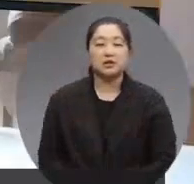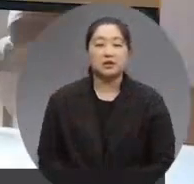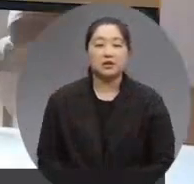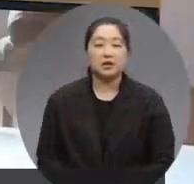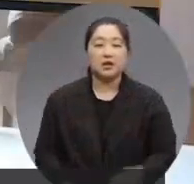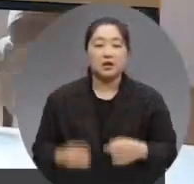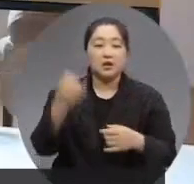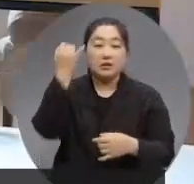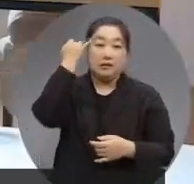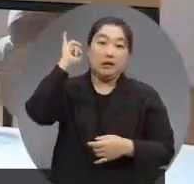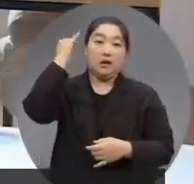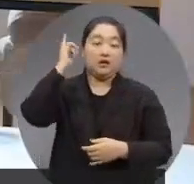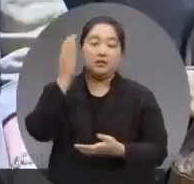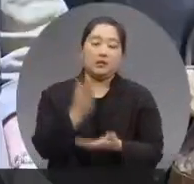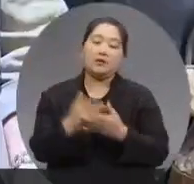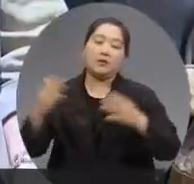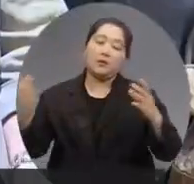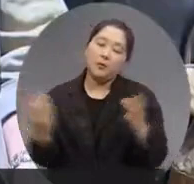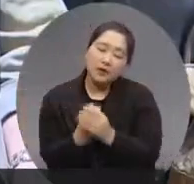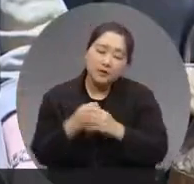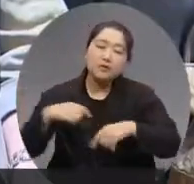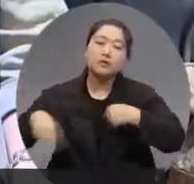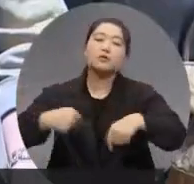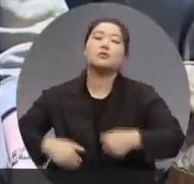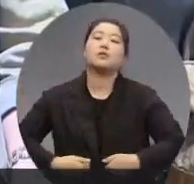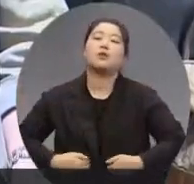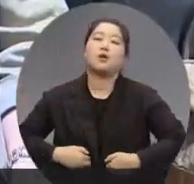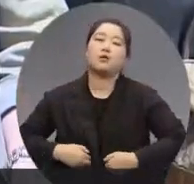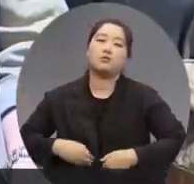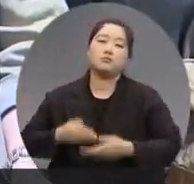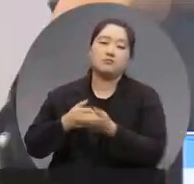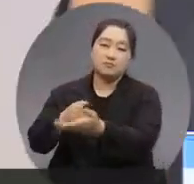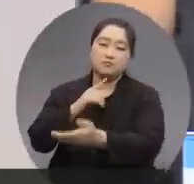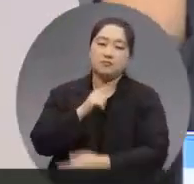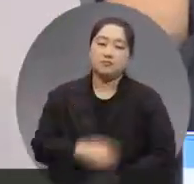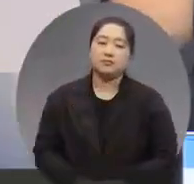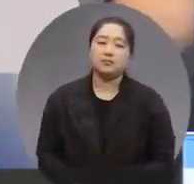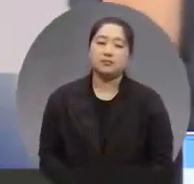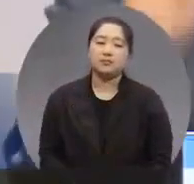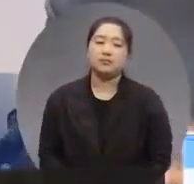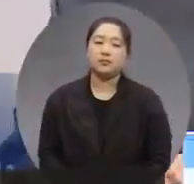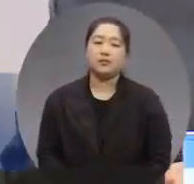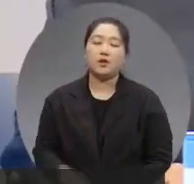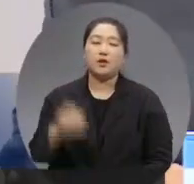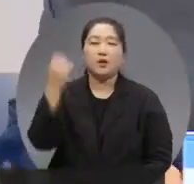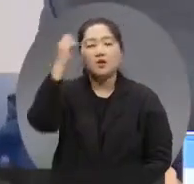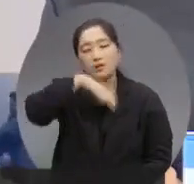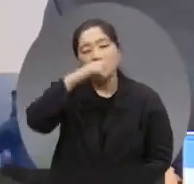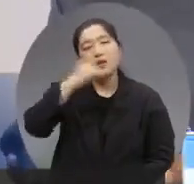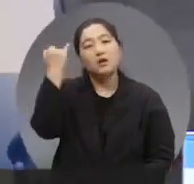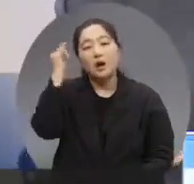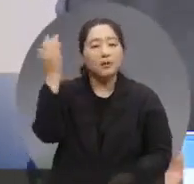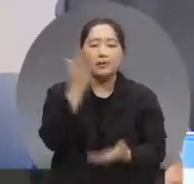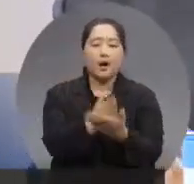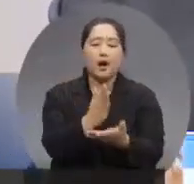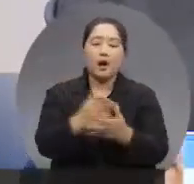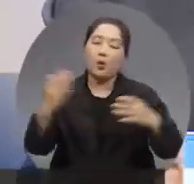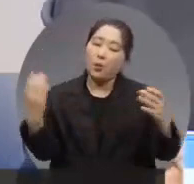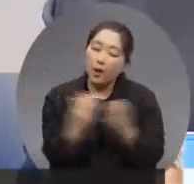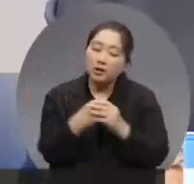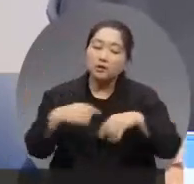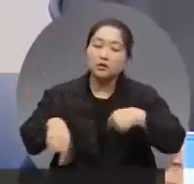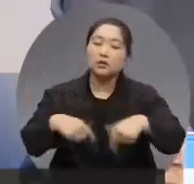즉흥적인 아이디어가 아니라 완성도 있는 정책이 필요하다는 쓴소리가 나왔습니다 그 설익은 아이디어 말고 완성형